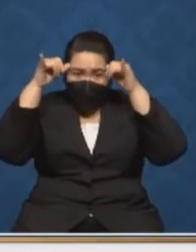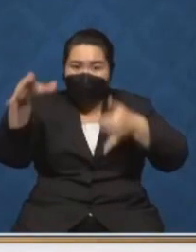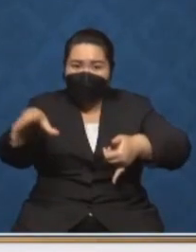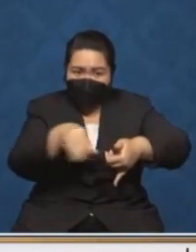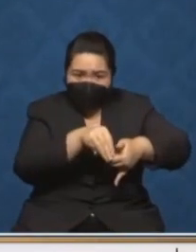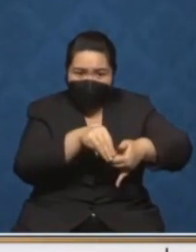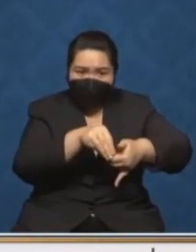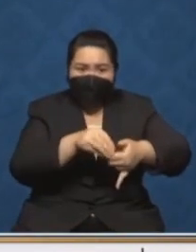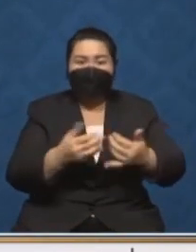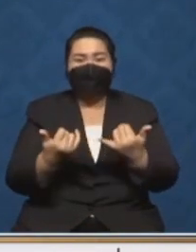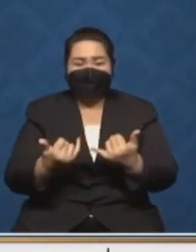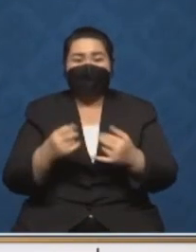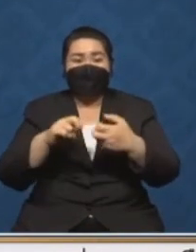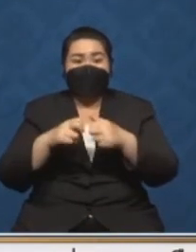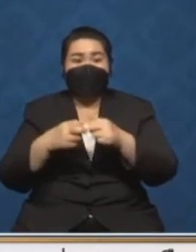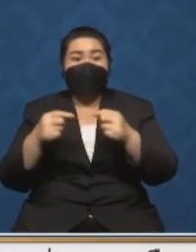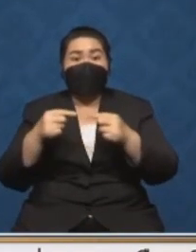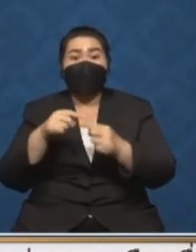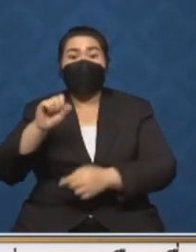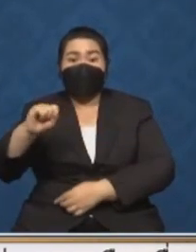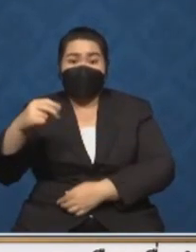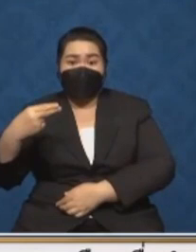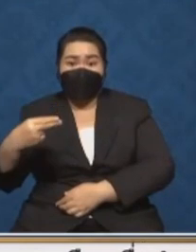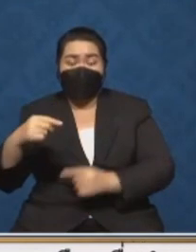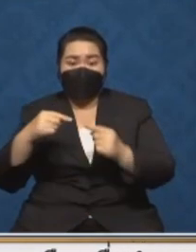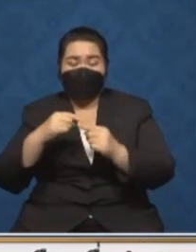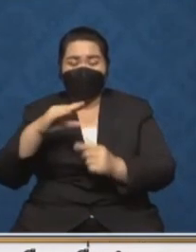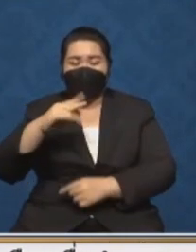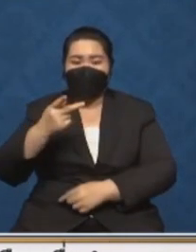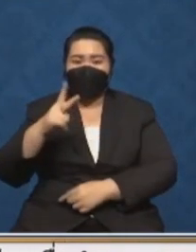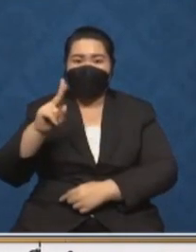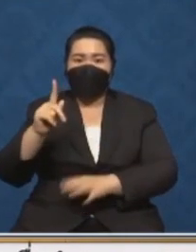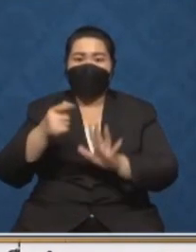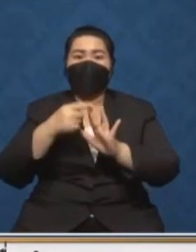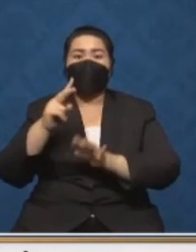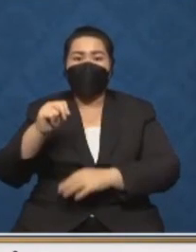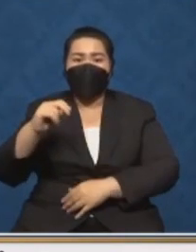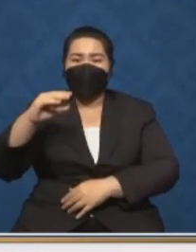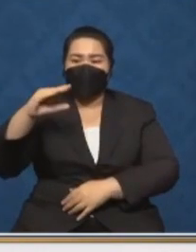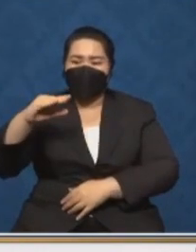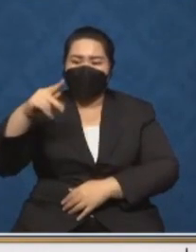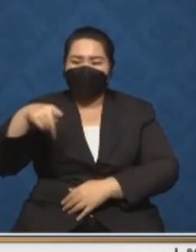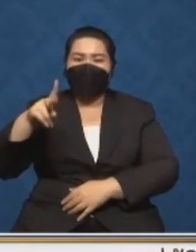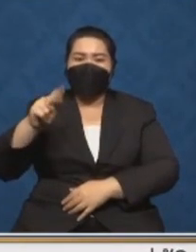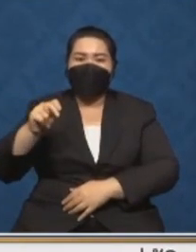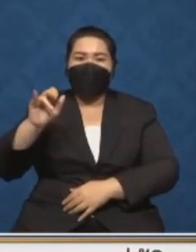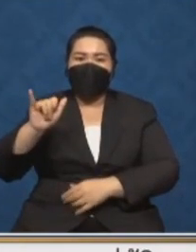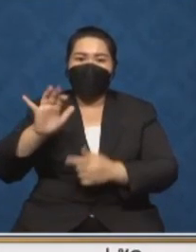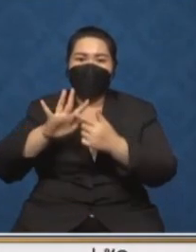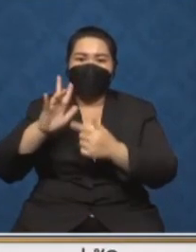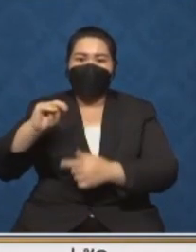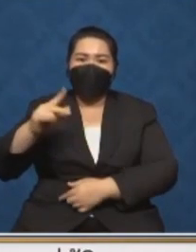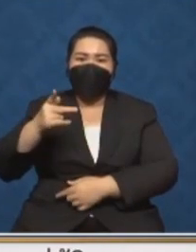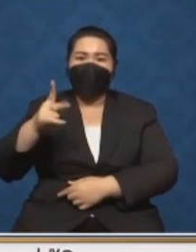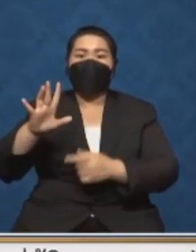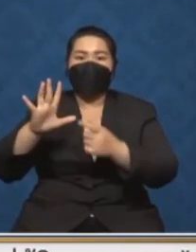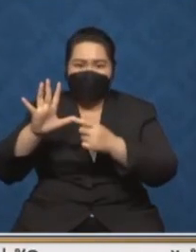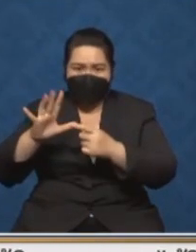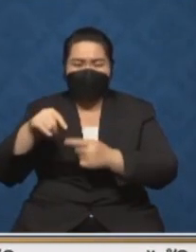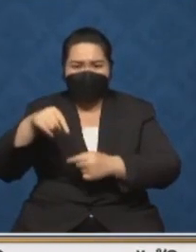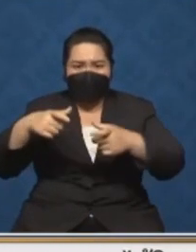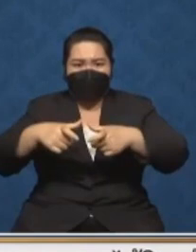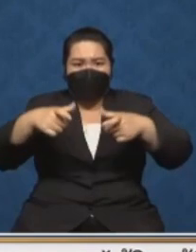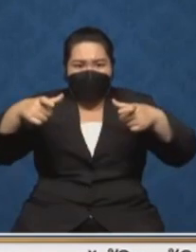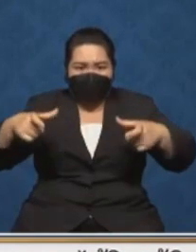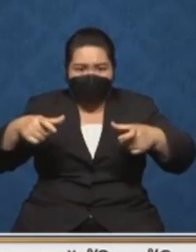ที่ผมต้องยกสักกรโคคุพรยาคำ ก็เพราะเป็นองคกรใหญ่ที่อยู่